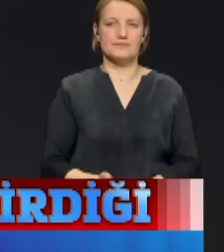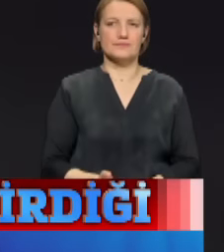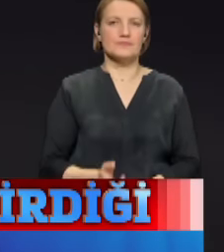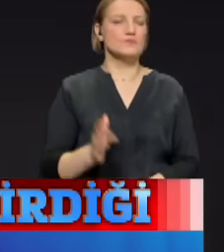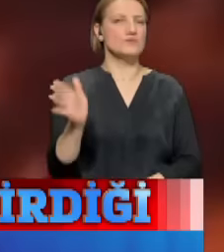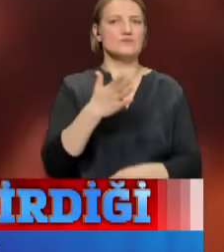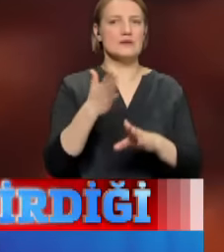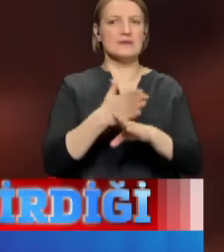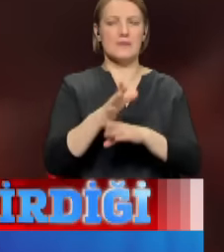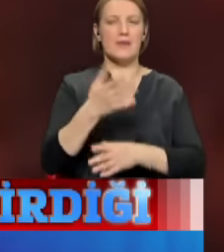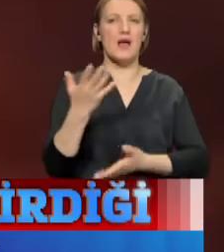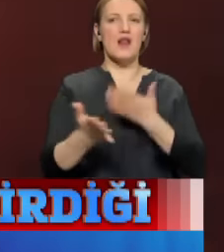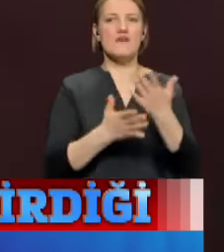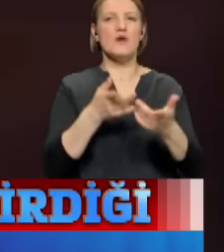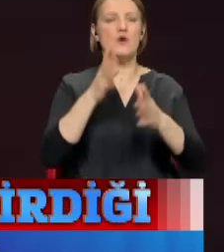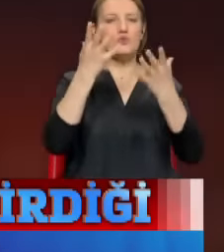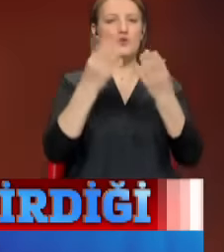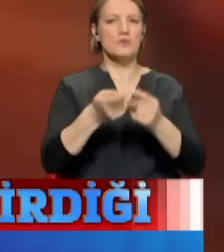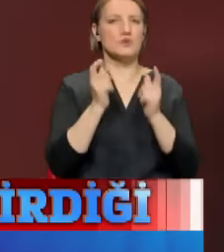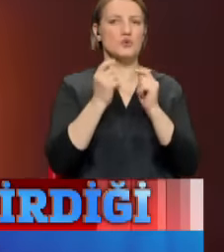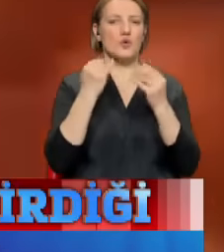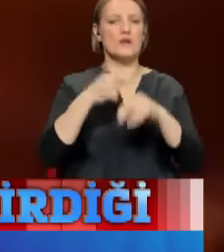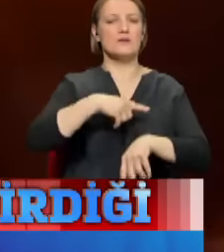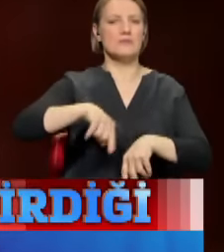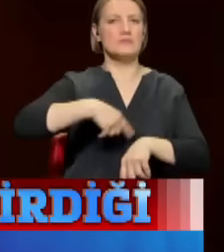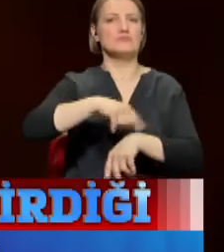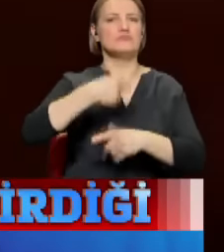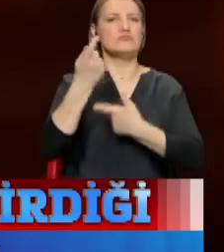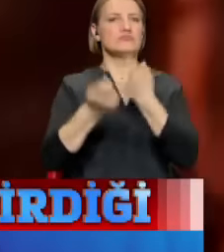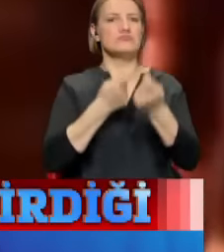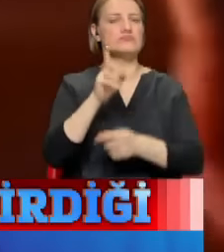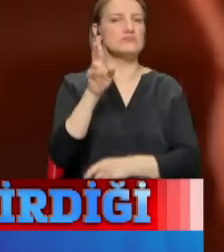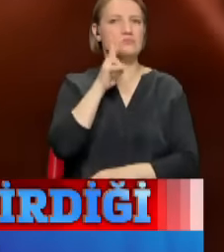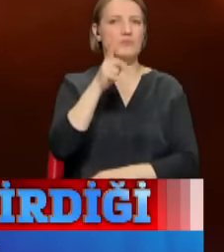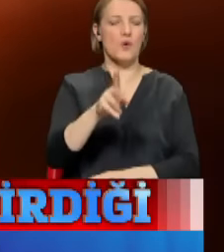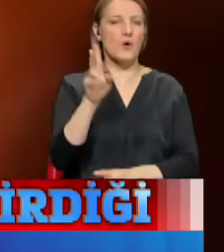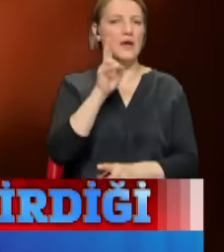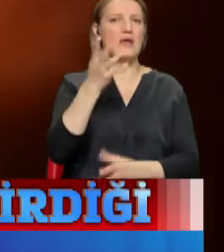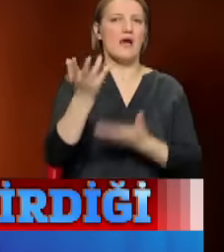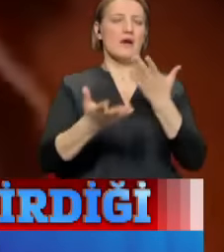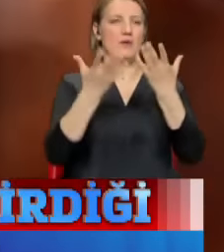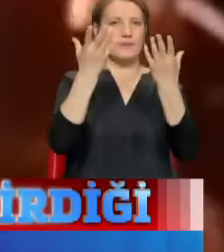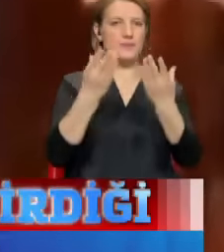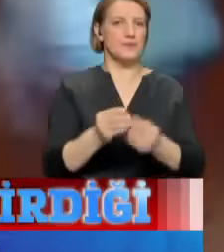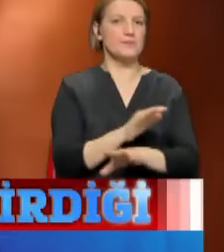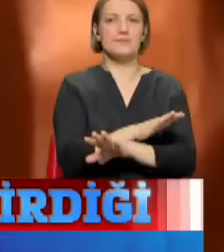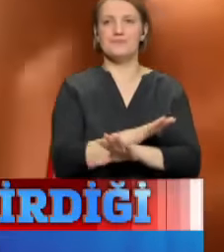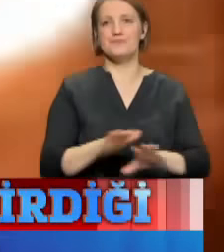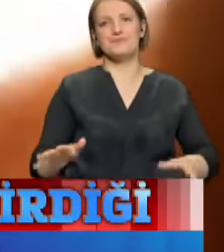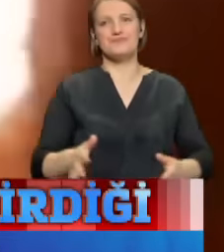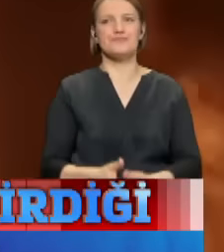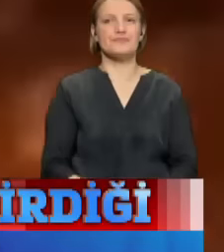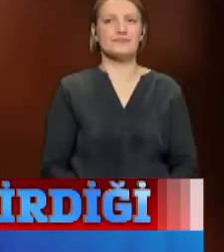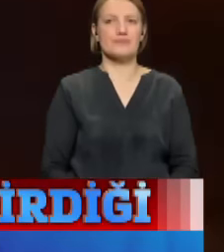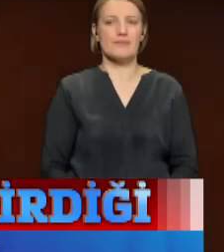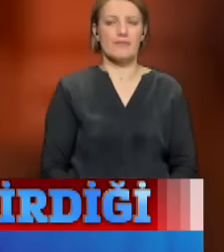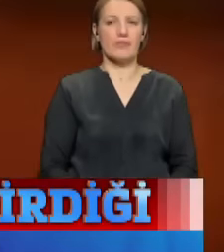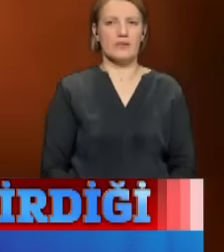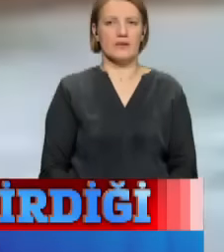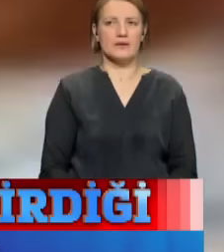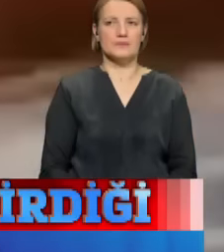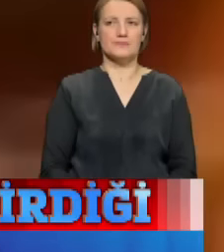Rüzgar nedeniyle alevlere müdahale etmekte güçleşti. Saatler süren uğraş sonucunda o yangın söndürülebildi. Hadi açalım.